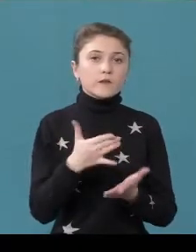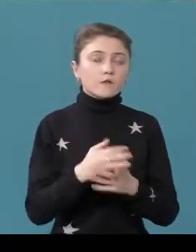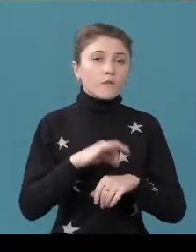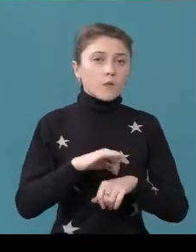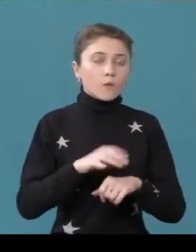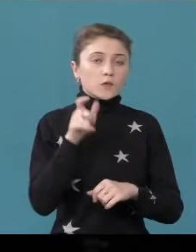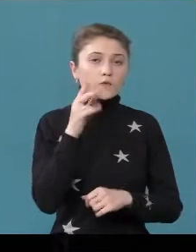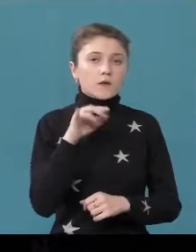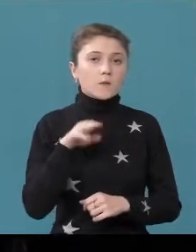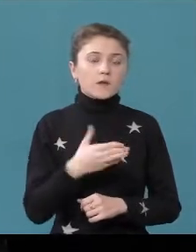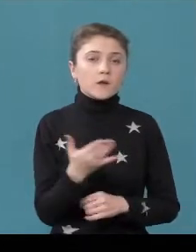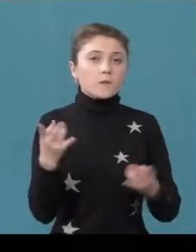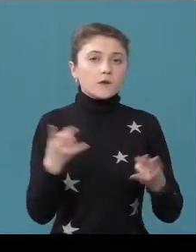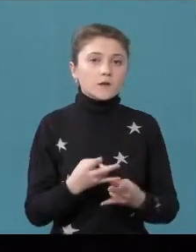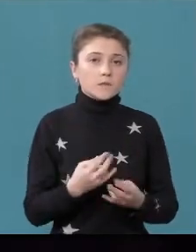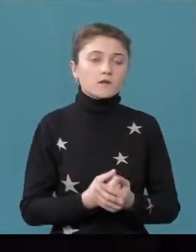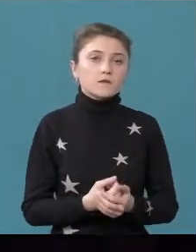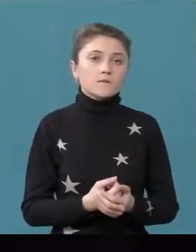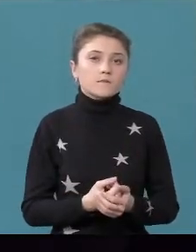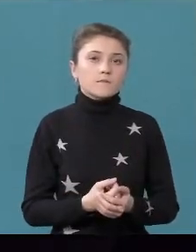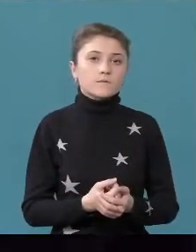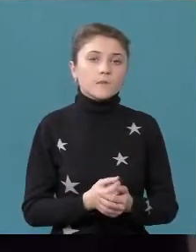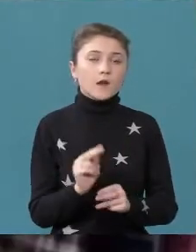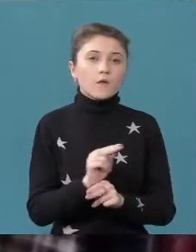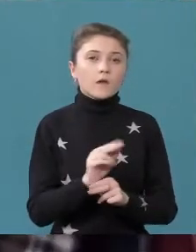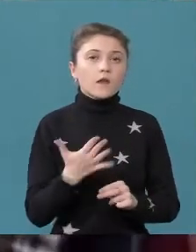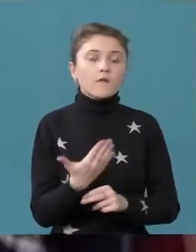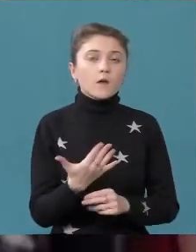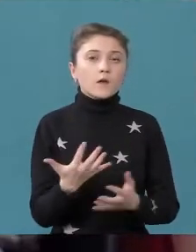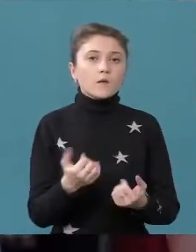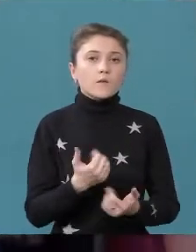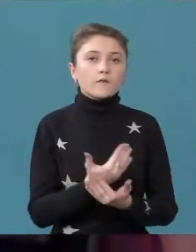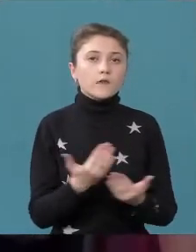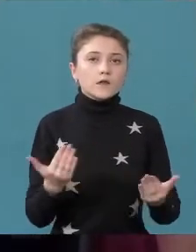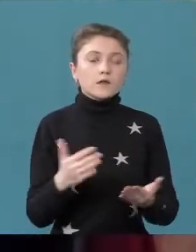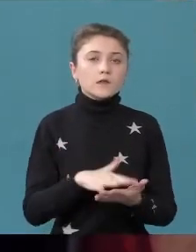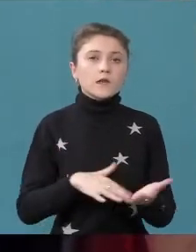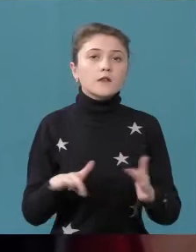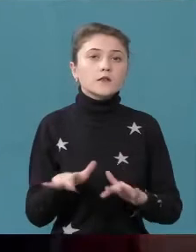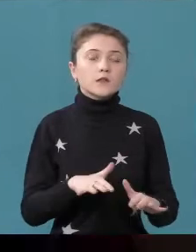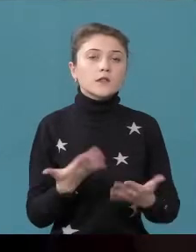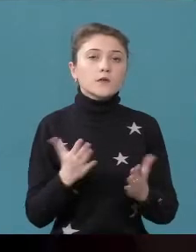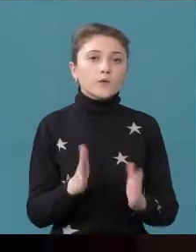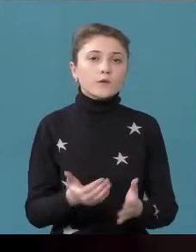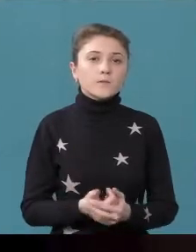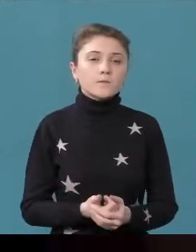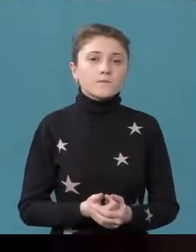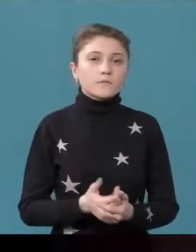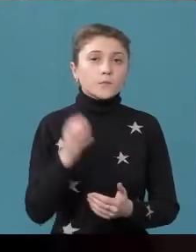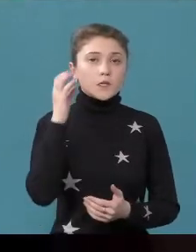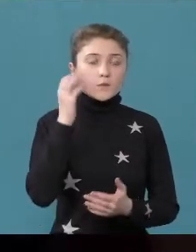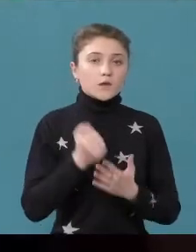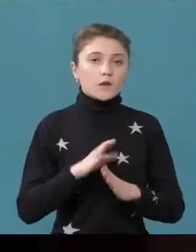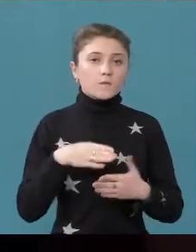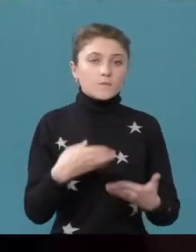і вам потрібно приймати лікування, крім того, яке ви отримуєте. Ваші дії далі, що ви робите? Прислухаємося до рекомендацій.